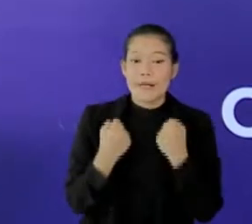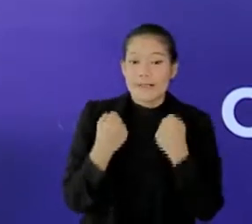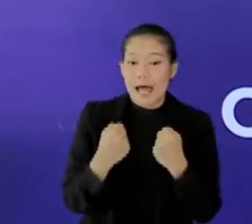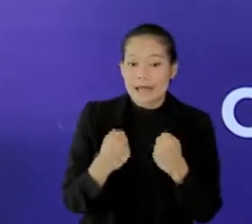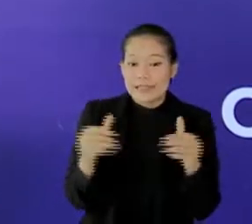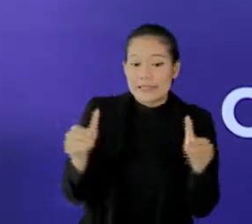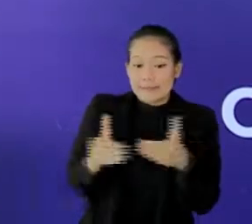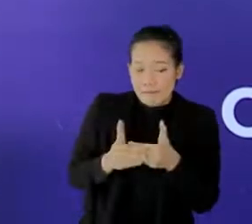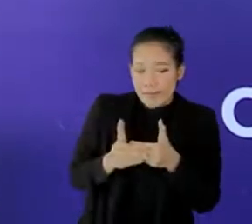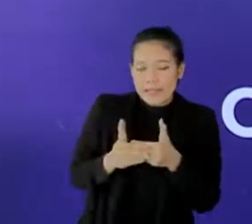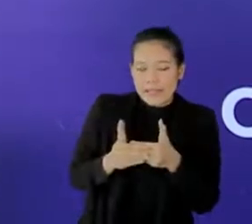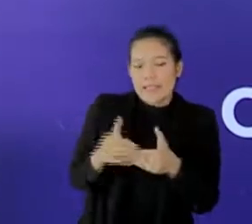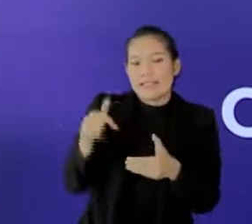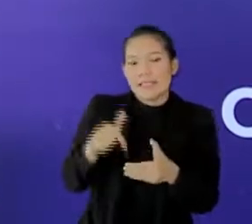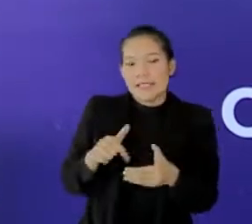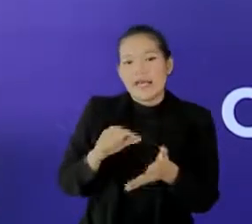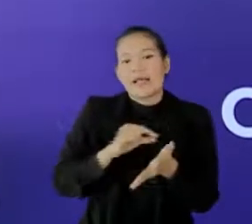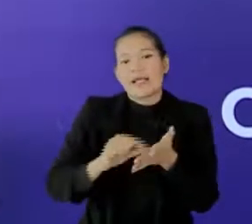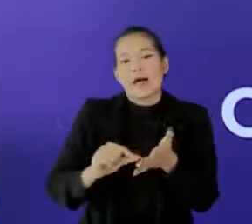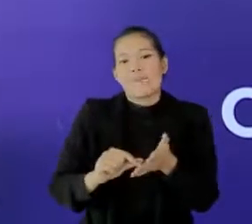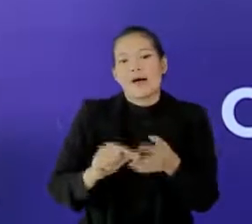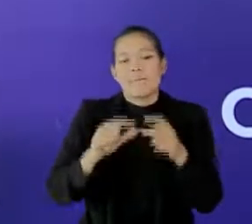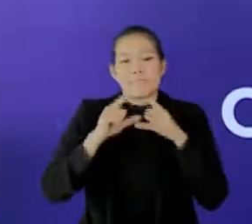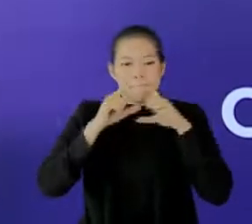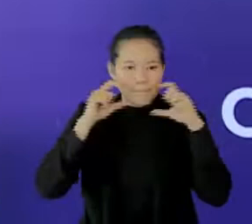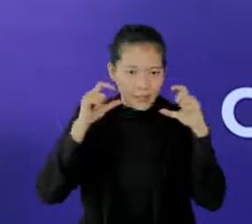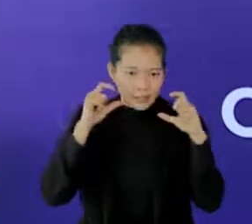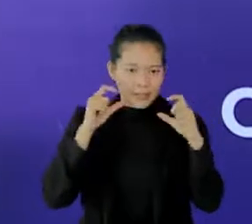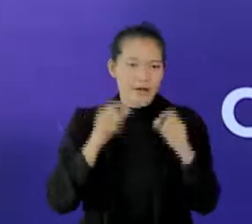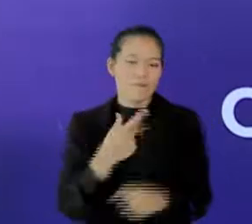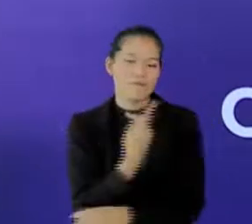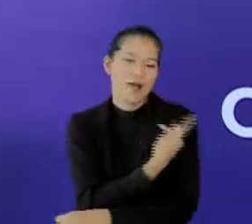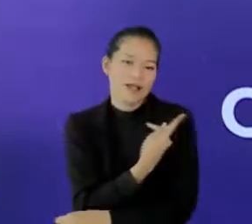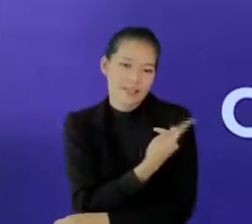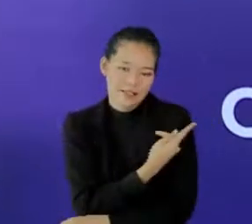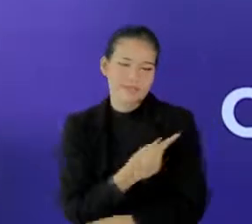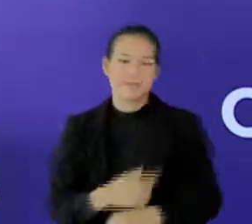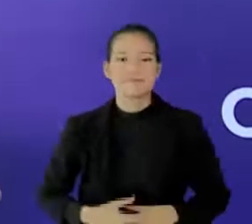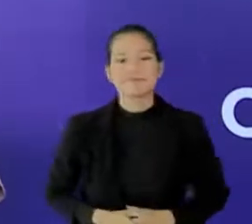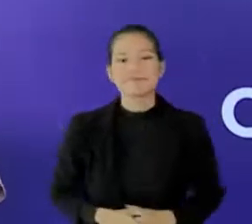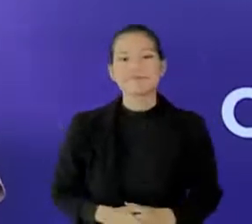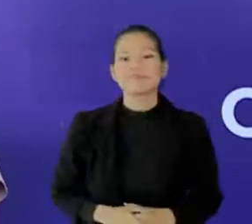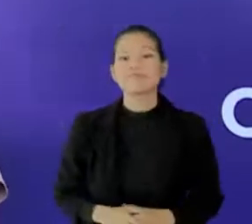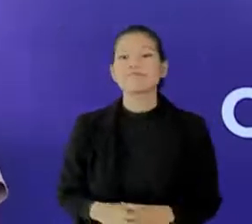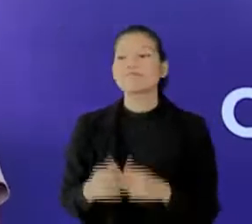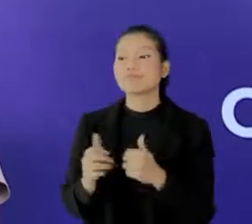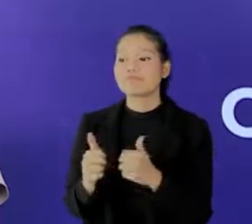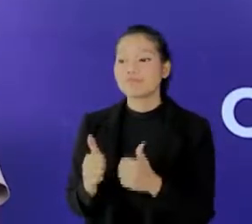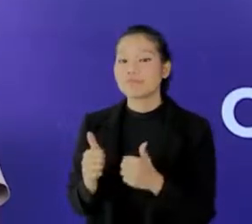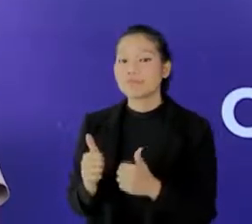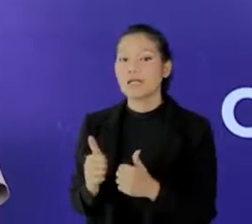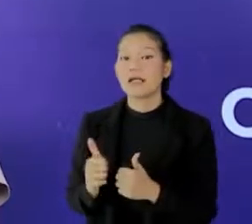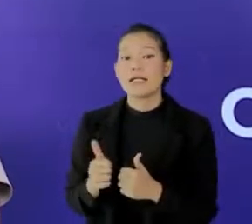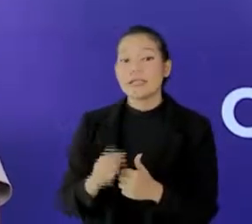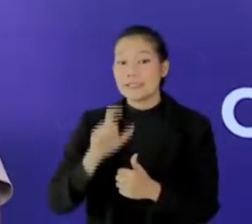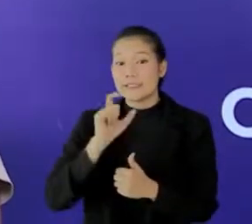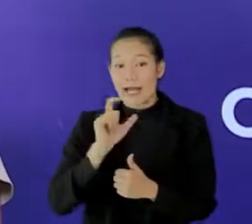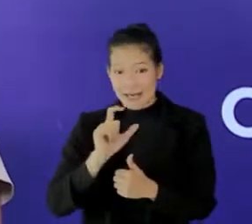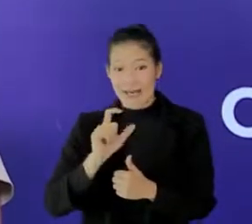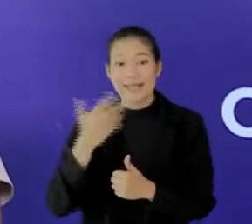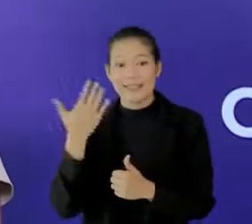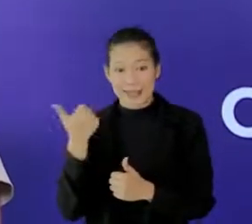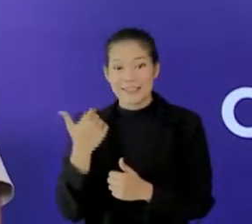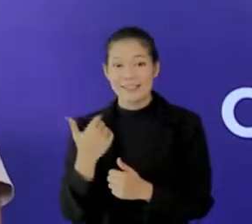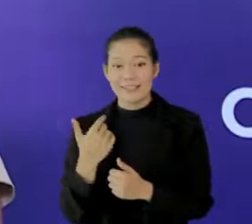defensive strategi ini. Kita menggunakan masker dan vaksin. Ini Mbak. Baik ya Pak, strategi-strategi tadi